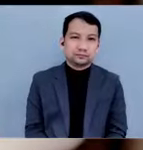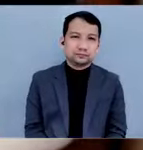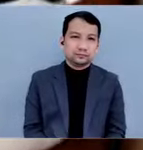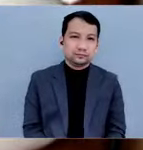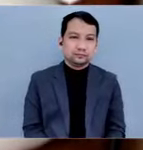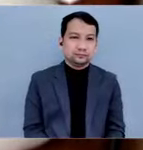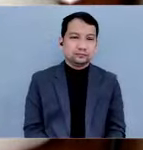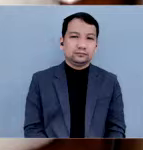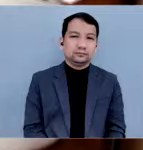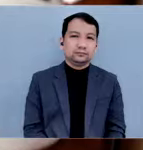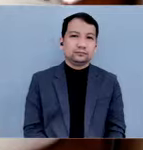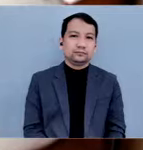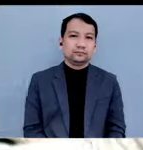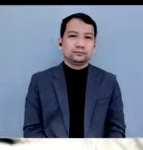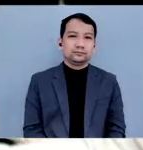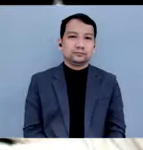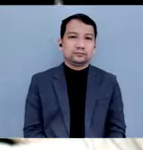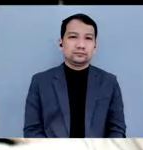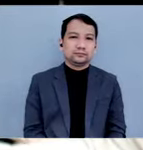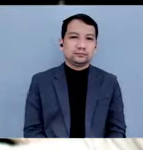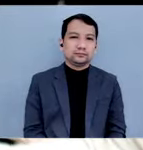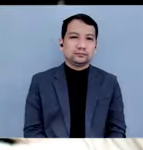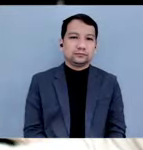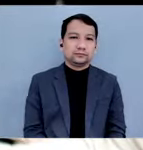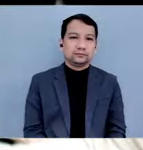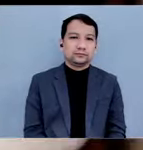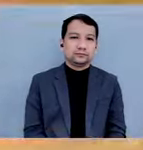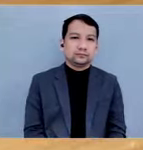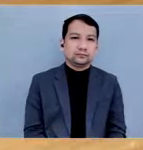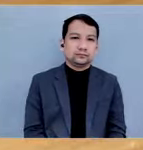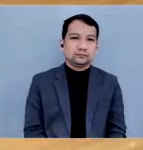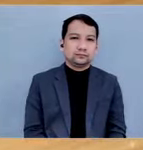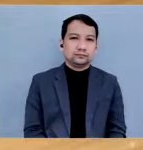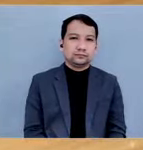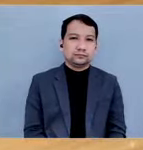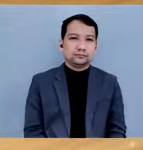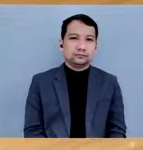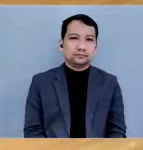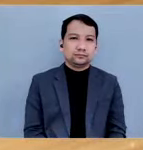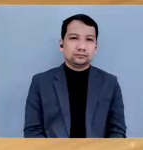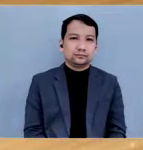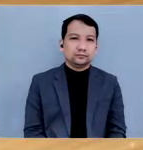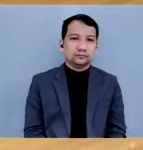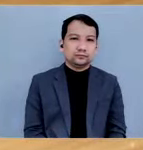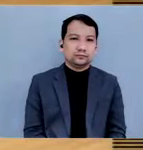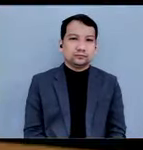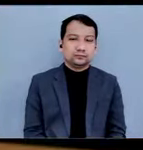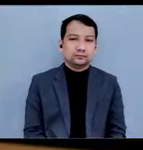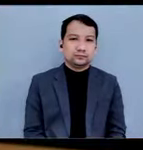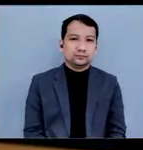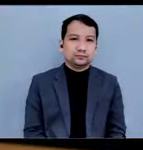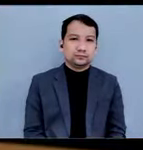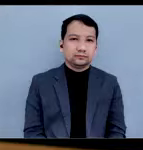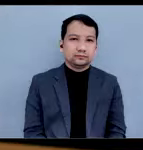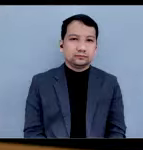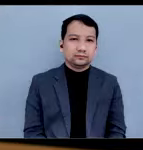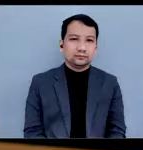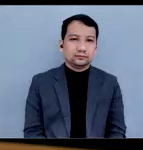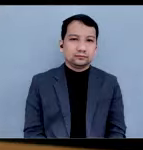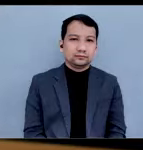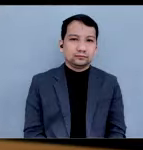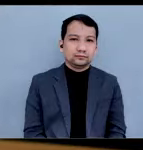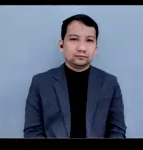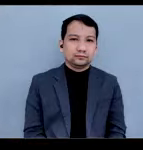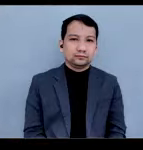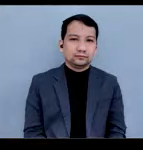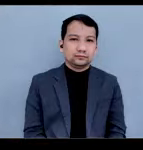Uy, sige, later na lang. Masay mo. Wait lang pala, may kukunin dyan lang muna yan. Uy, friend, prank natin si Pauline. Lagyan natin ng magic powder yung ano